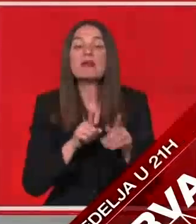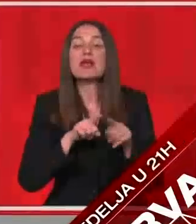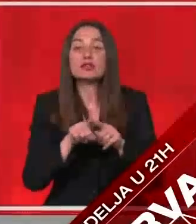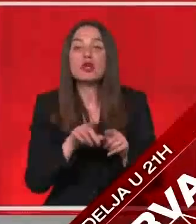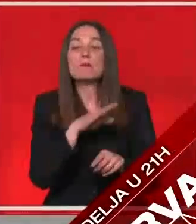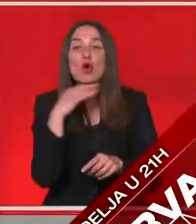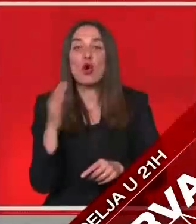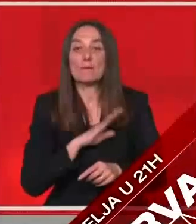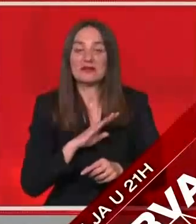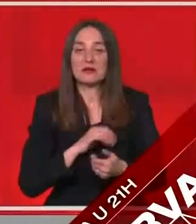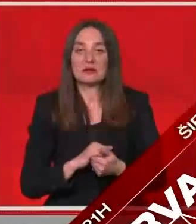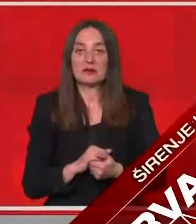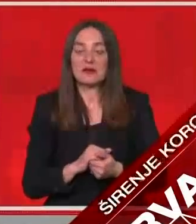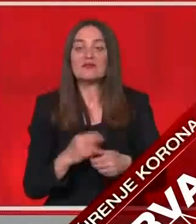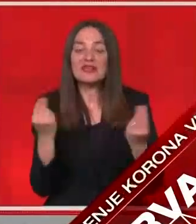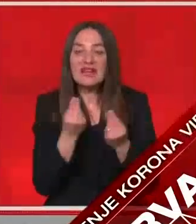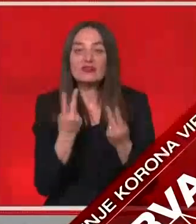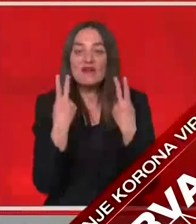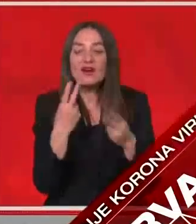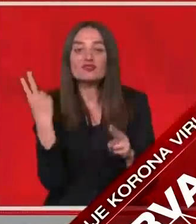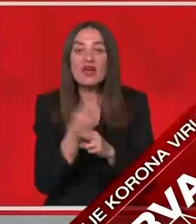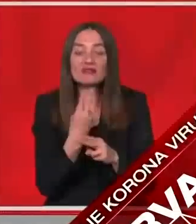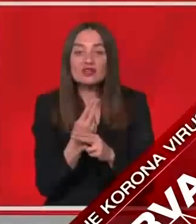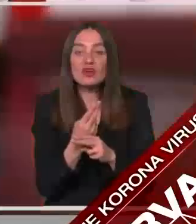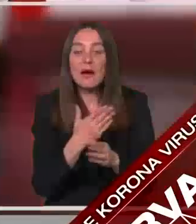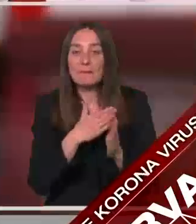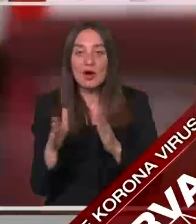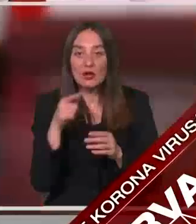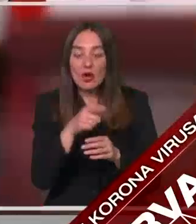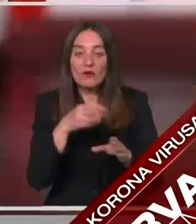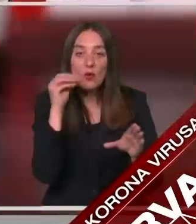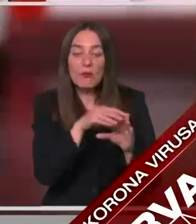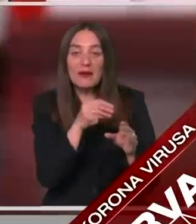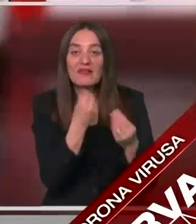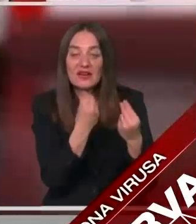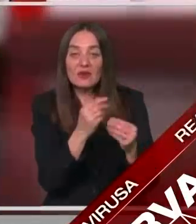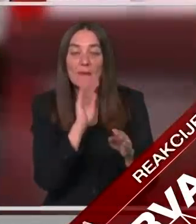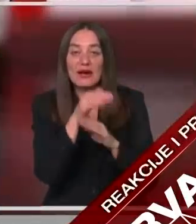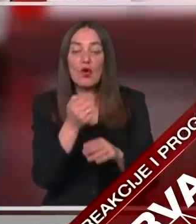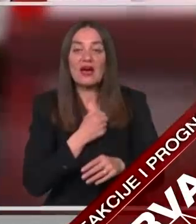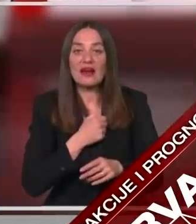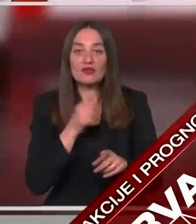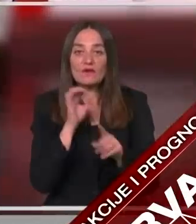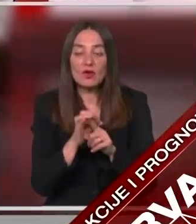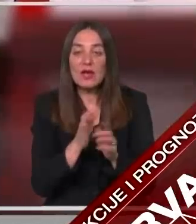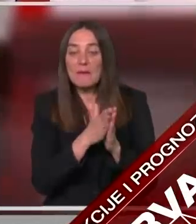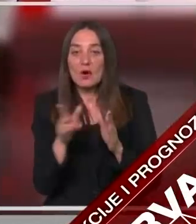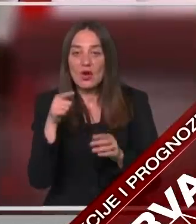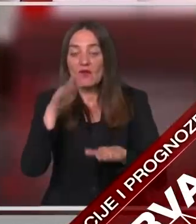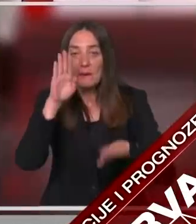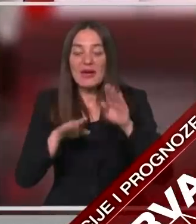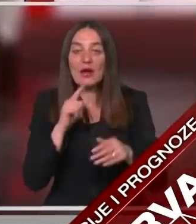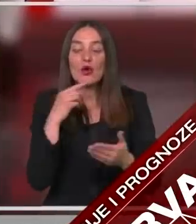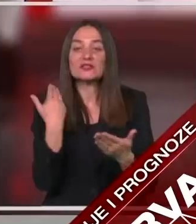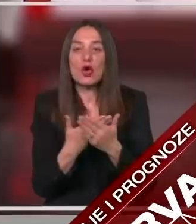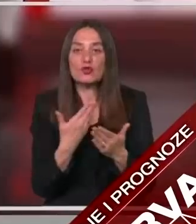veoma opasan. Razumem, da. Zato je važno da država, pored ovog upumpavanja likvidnosti preko garantnog fonda, pored ovih mera koji se